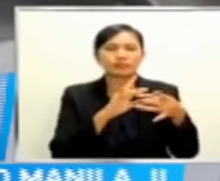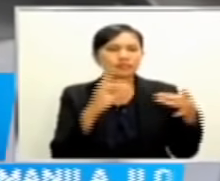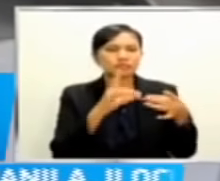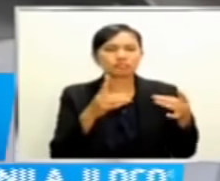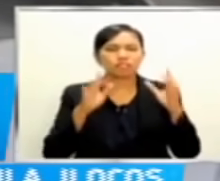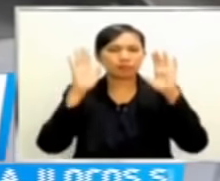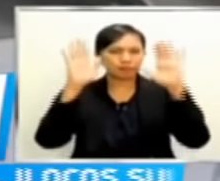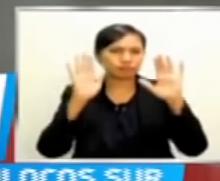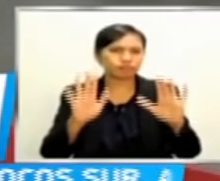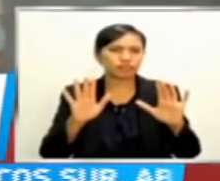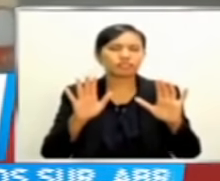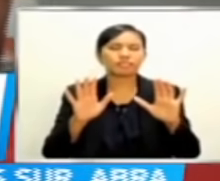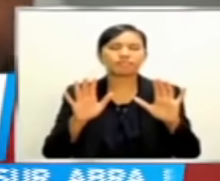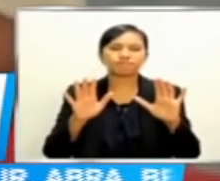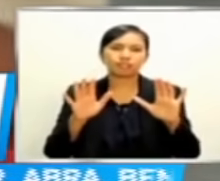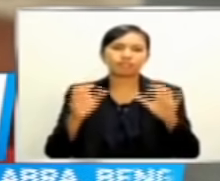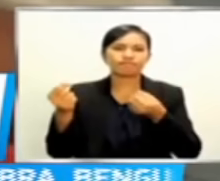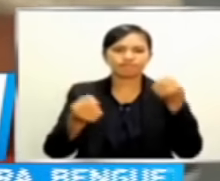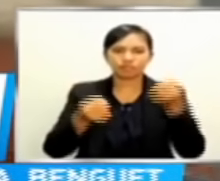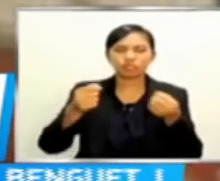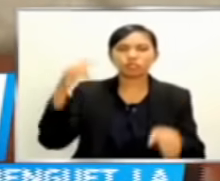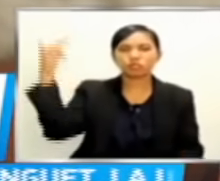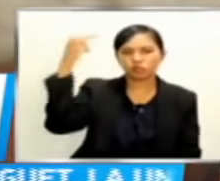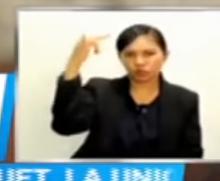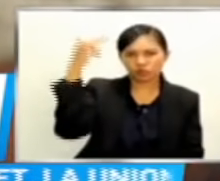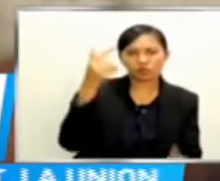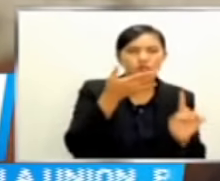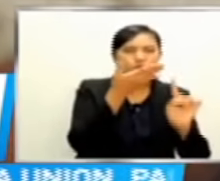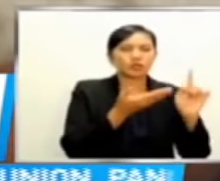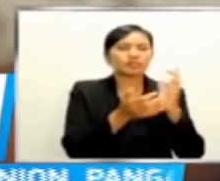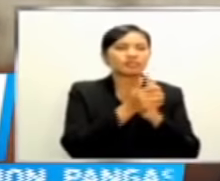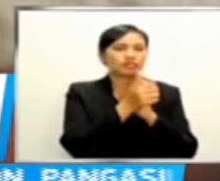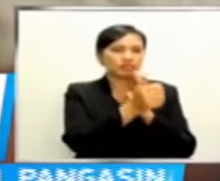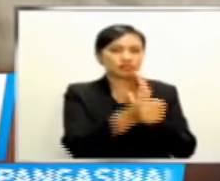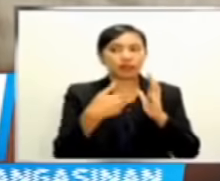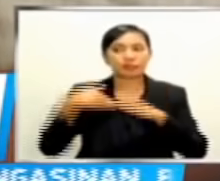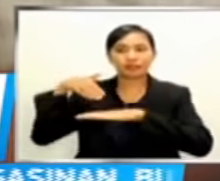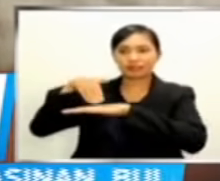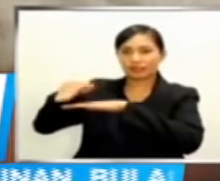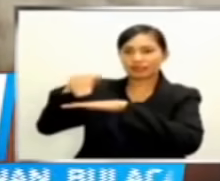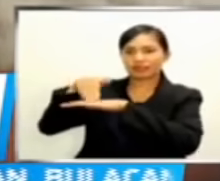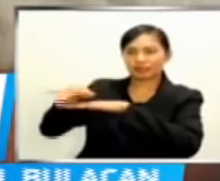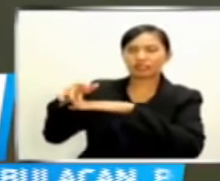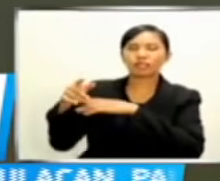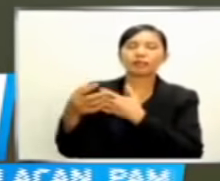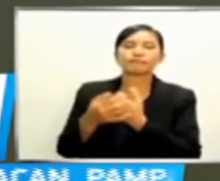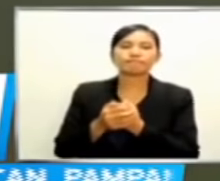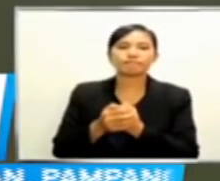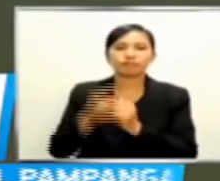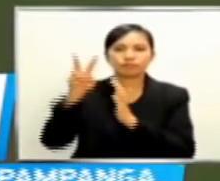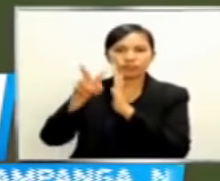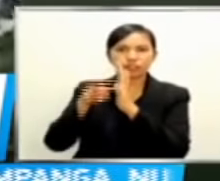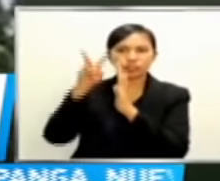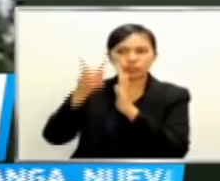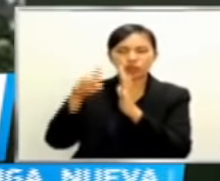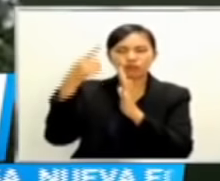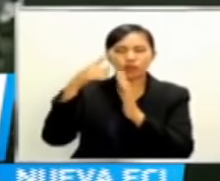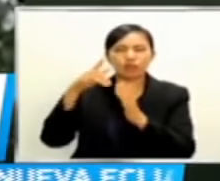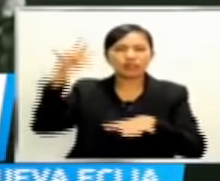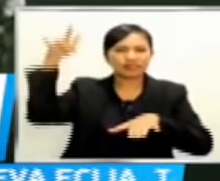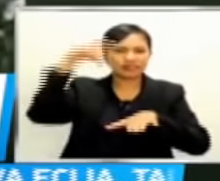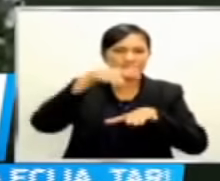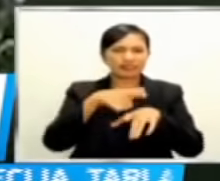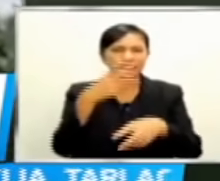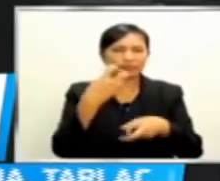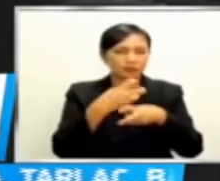Benolerao. Pinapadalan pa nga raw siya ng mga video nito ng pag-land sa mahihirap na lugar. kaya hindi siya